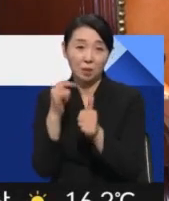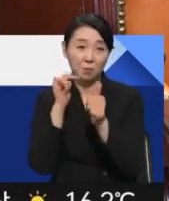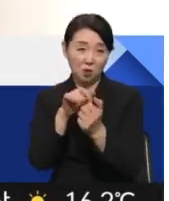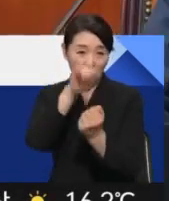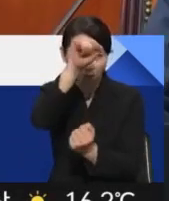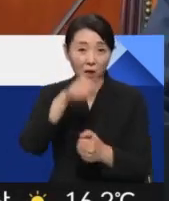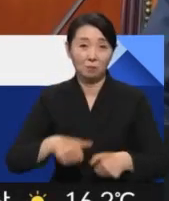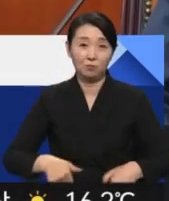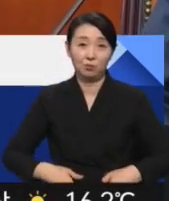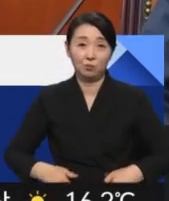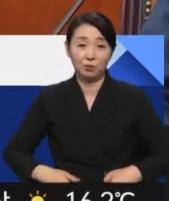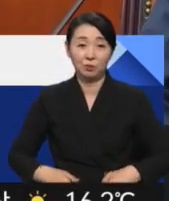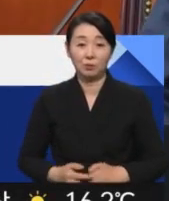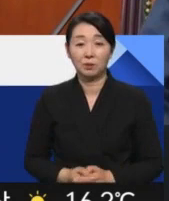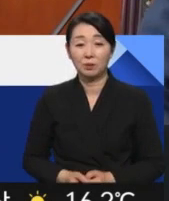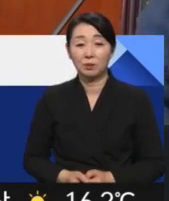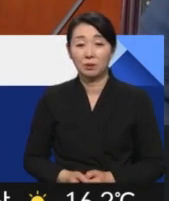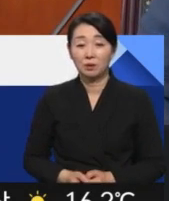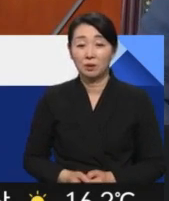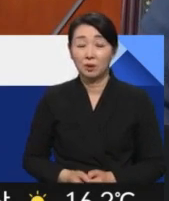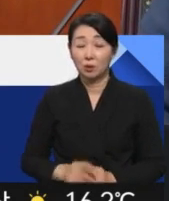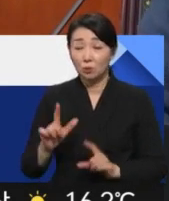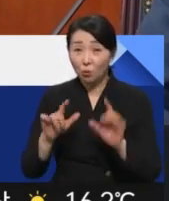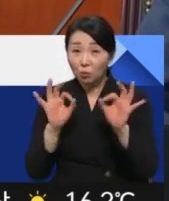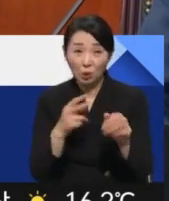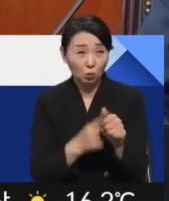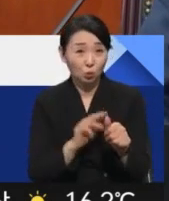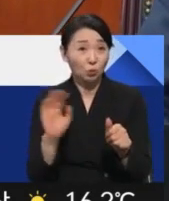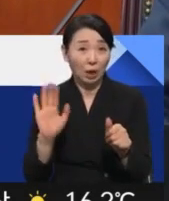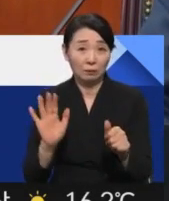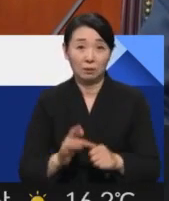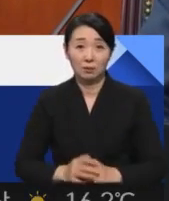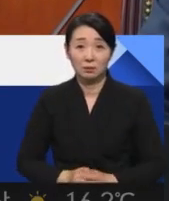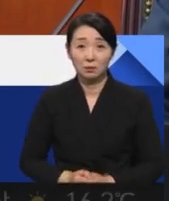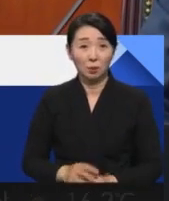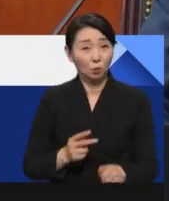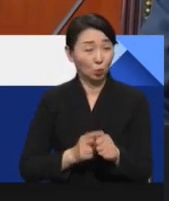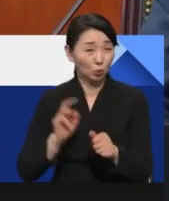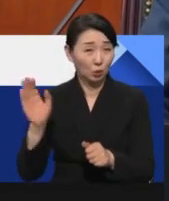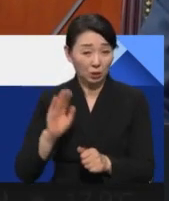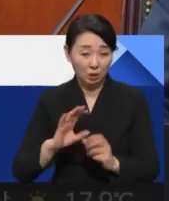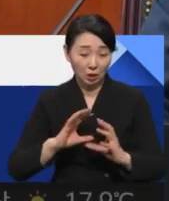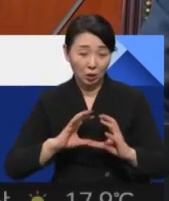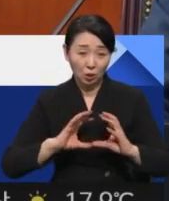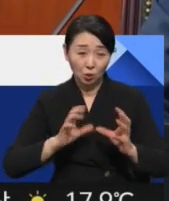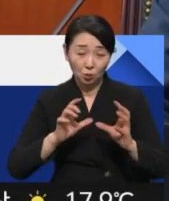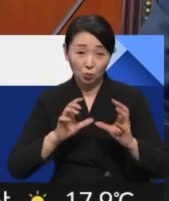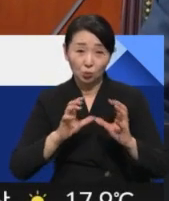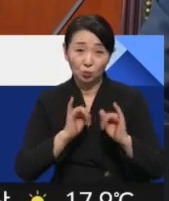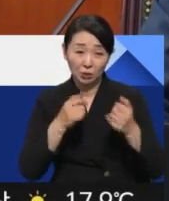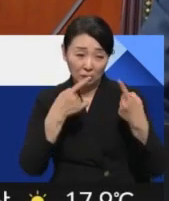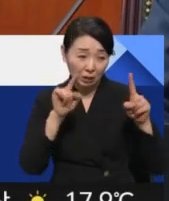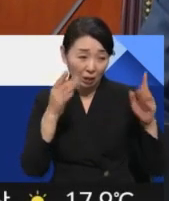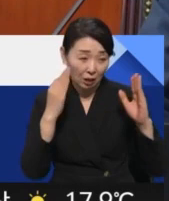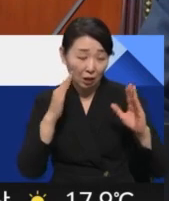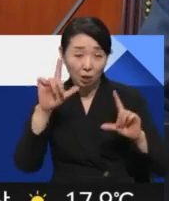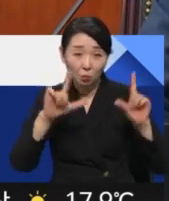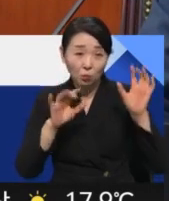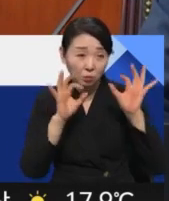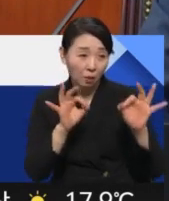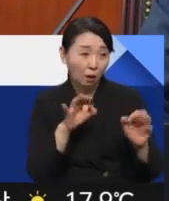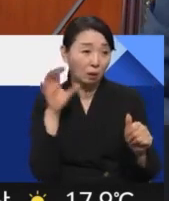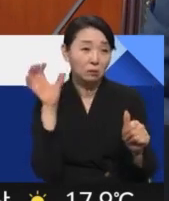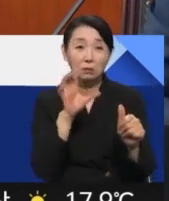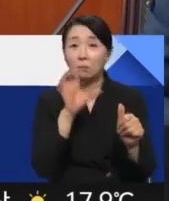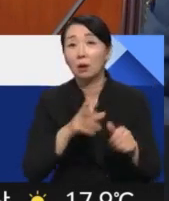합니다. 그분의 행태 보면 이건 교수가 아닙니다. 교수가 아니에요. 국민대가 보여준 이 행태는 지탄을 받아